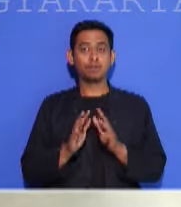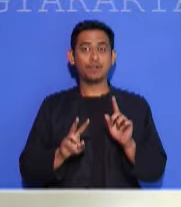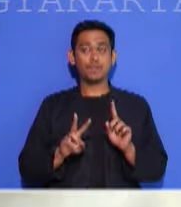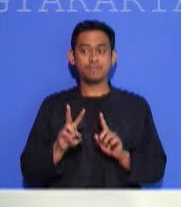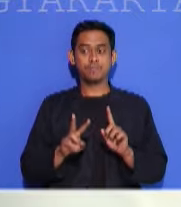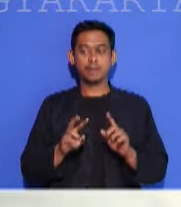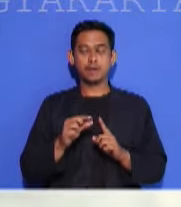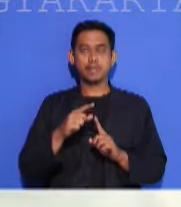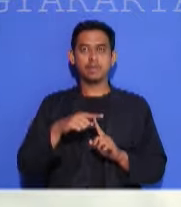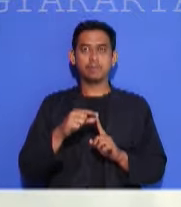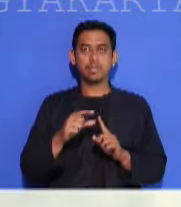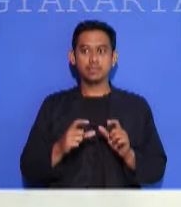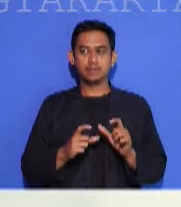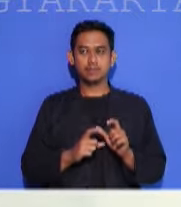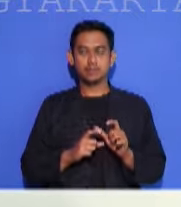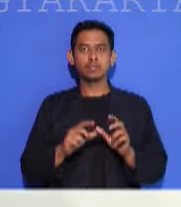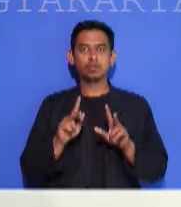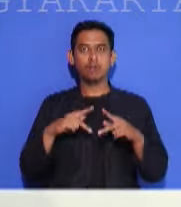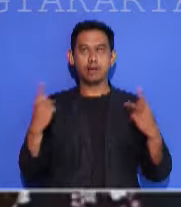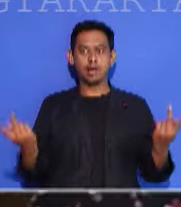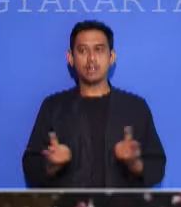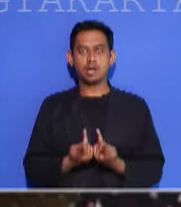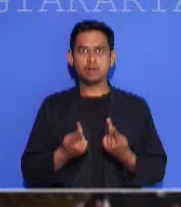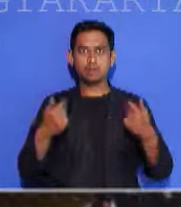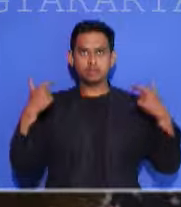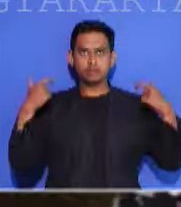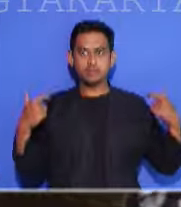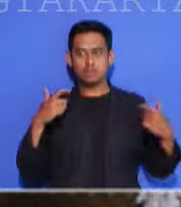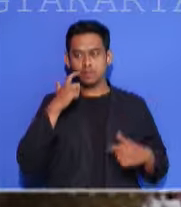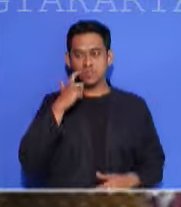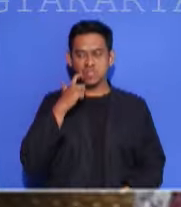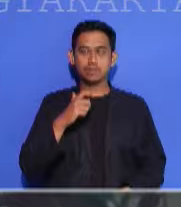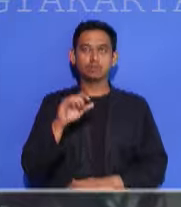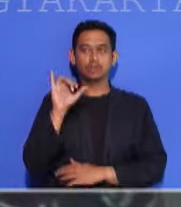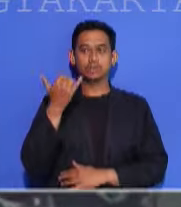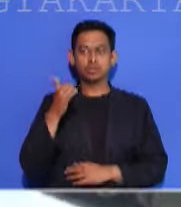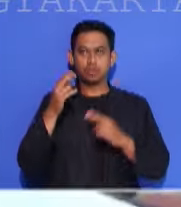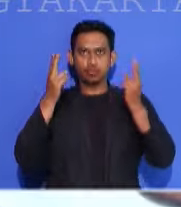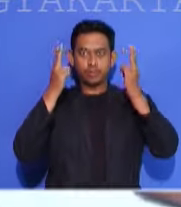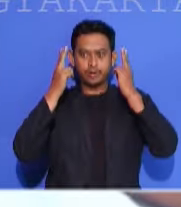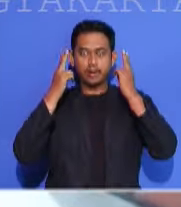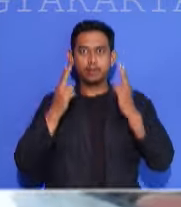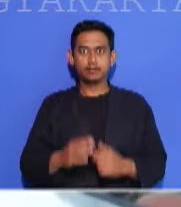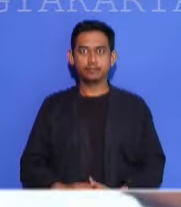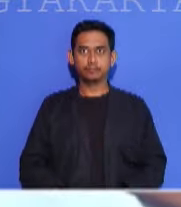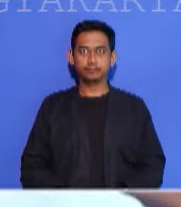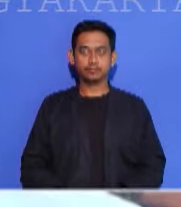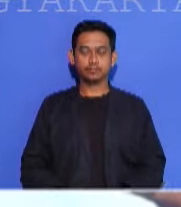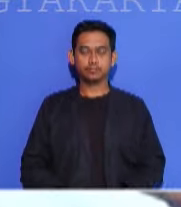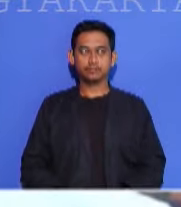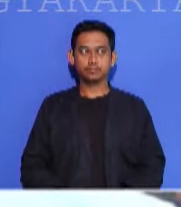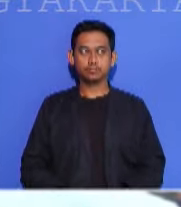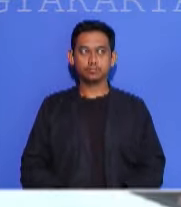yang merupakan keluarga Gubernur Daerah Istimewa Yogyakarta Hamengkubuwono X. Ya, dalam